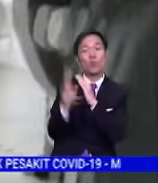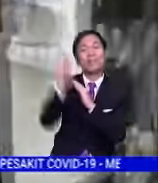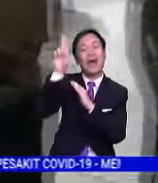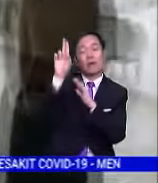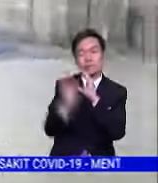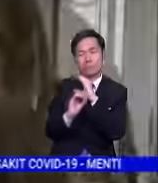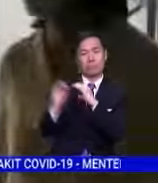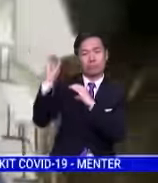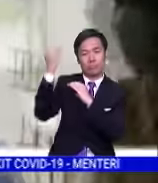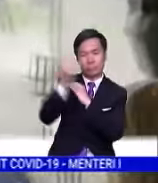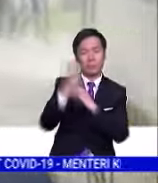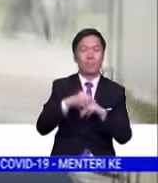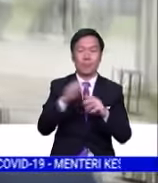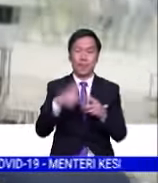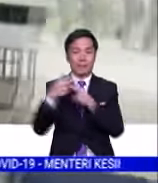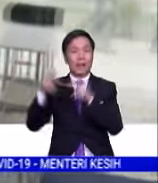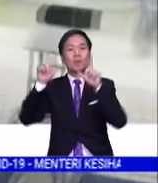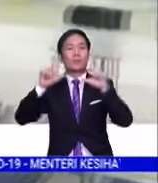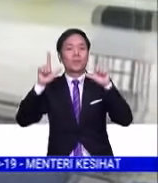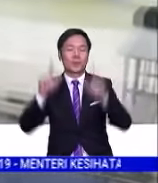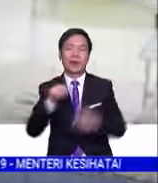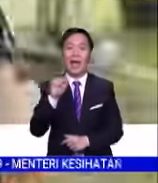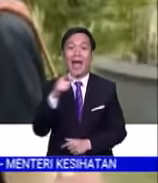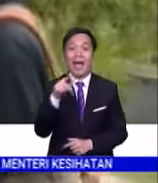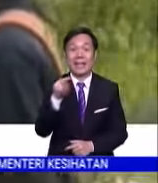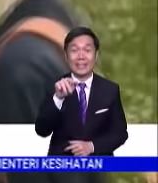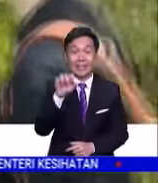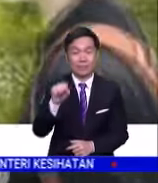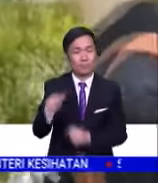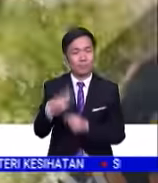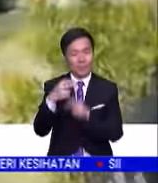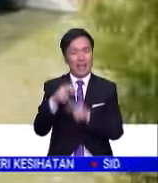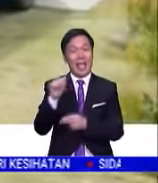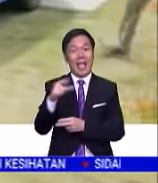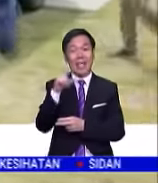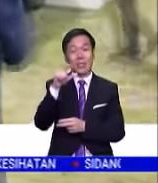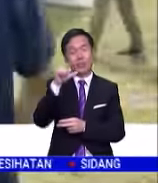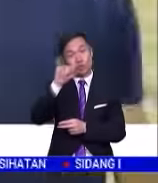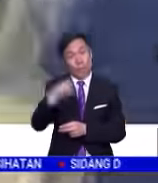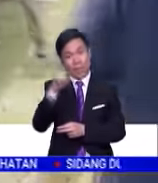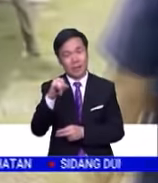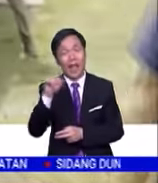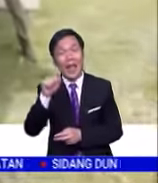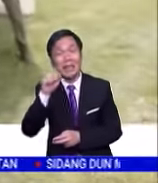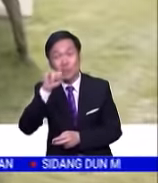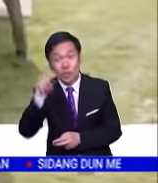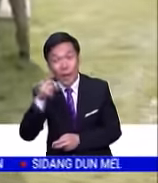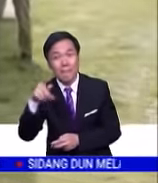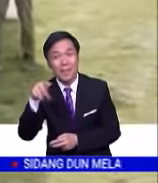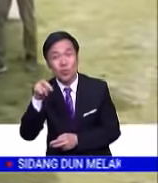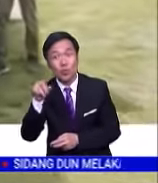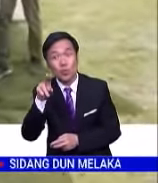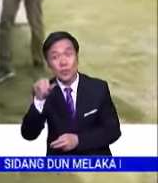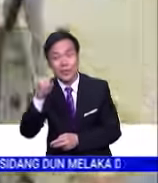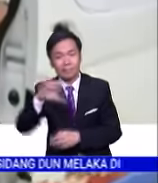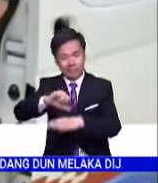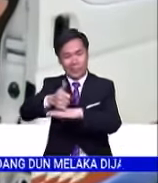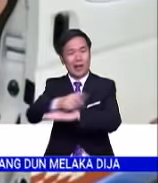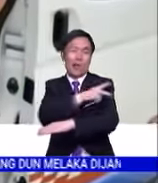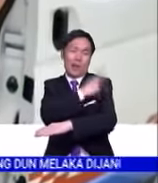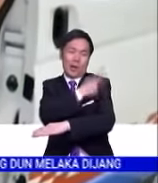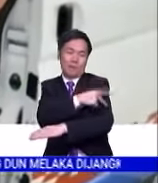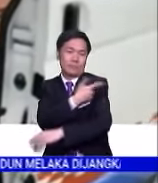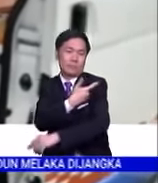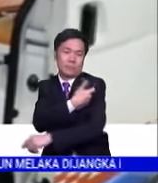Penyanyi terkenal Indonesia Agnes Monica melalui pertubuhannya AJ Peduli membangunkan sebuah klinik khusus untuk memberi